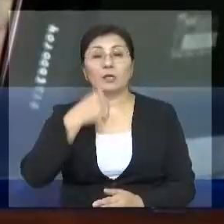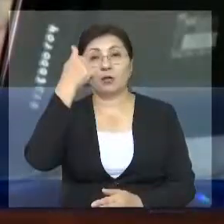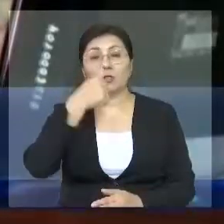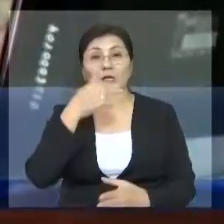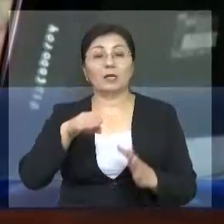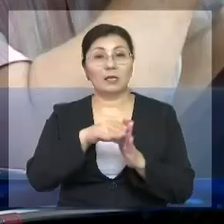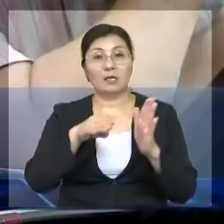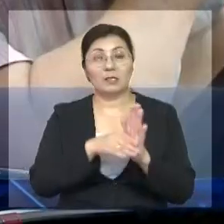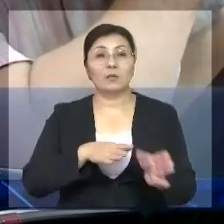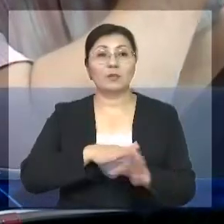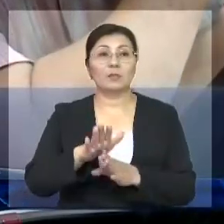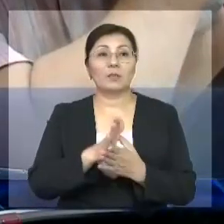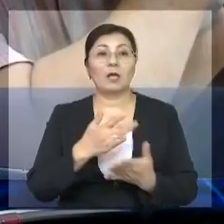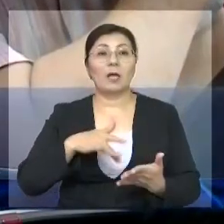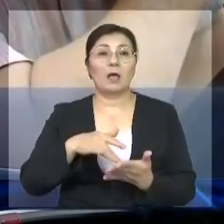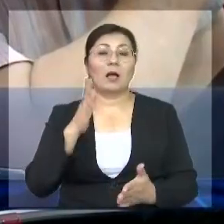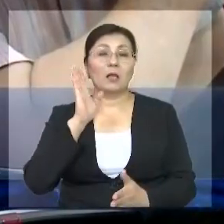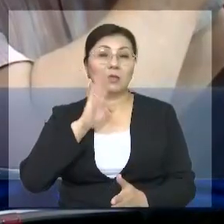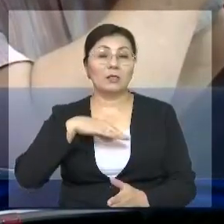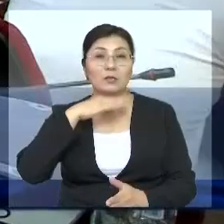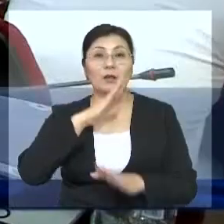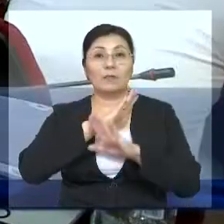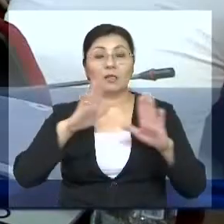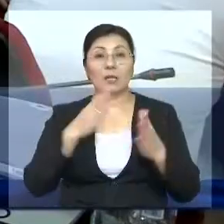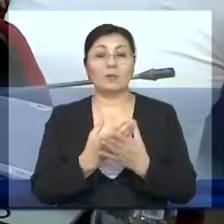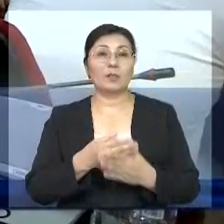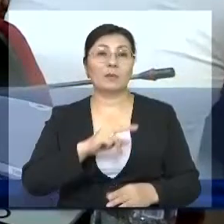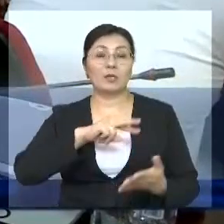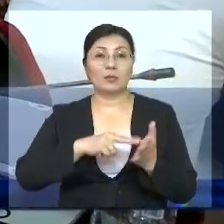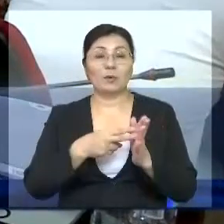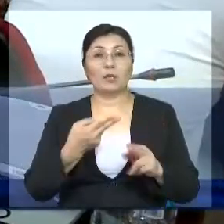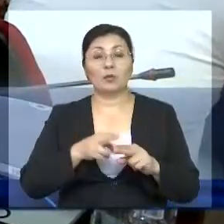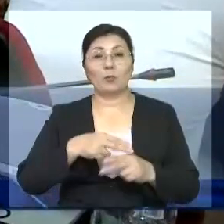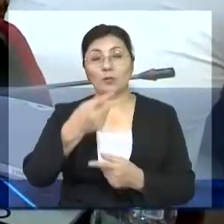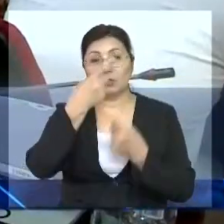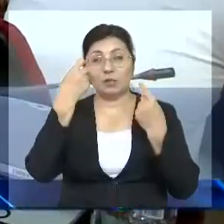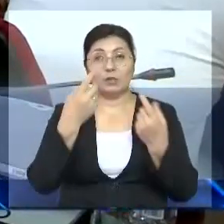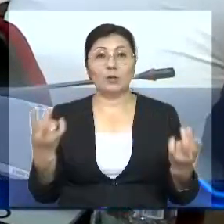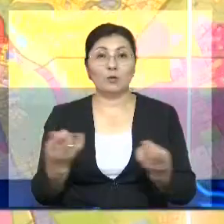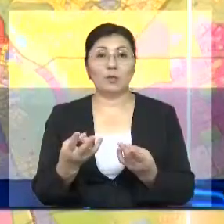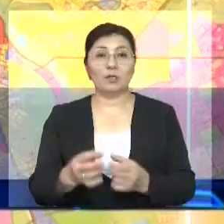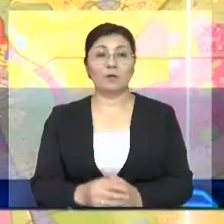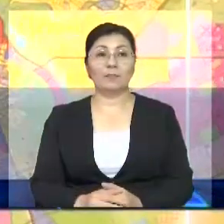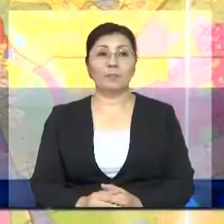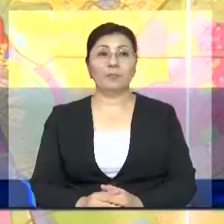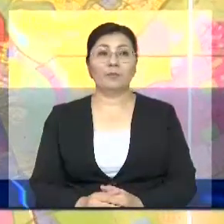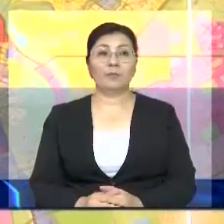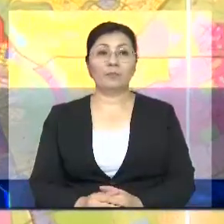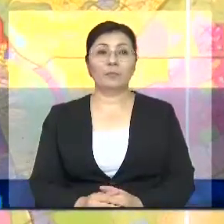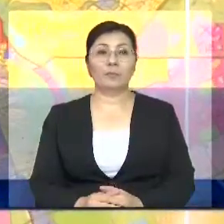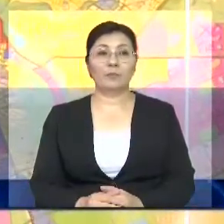кезең-кезеңімен жүзеге асады. Қалада су тапшы. Қоғамдық кеңес мүшелері жоспар құрарда осыны ескеру керегін атап өтті. Лиманы